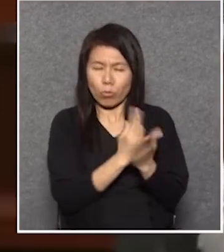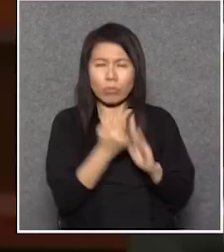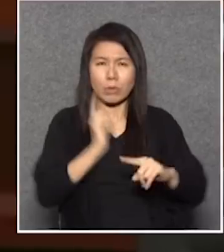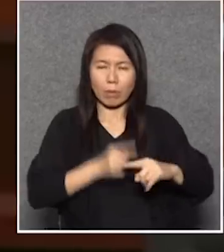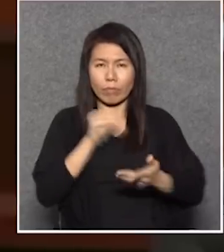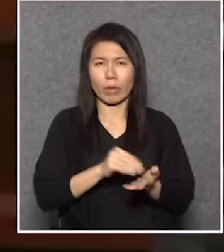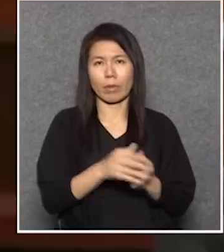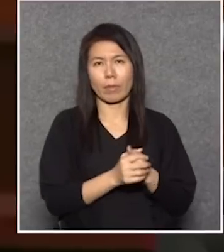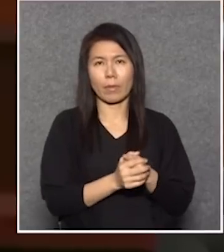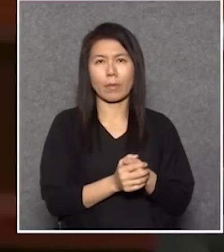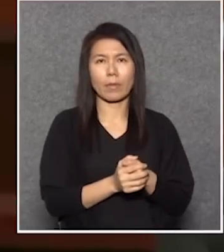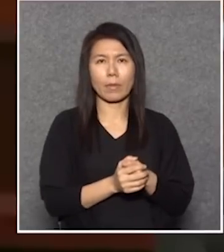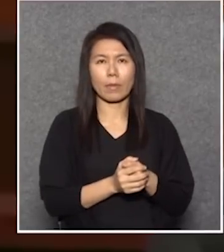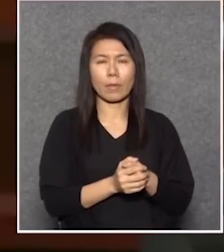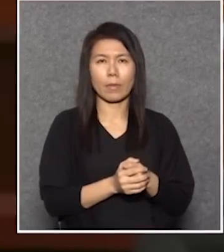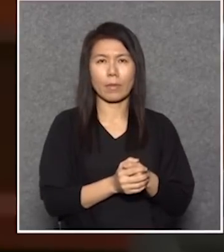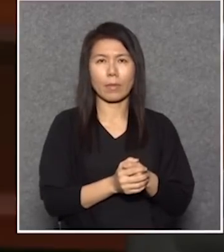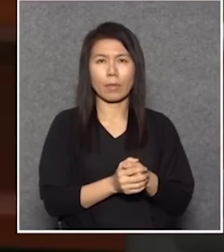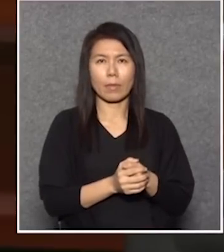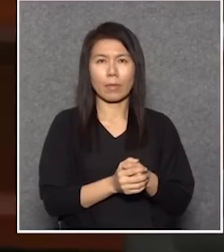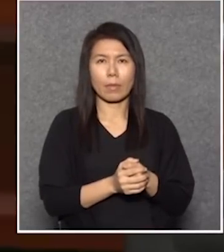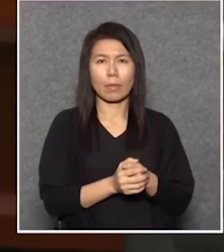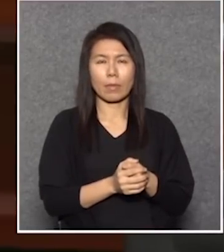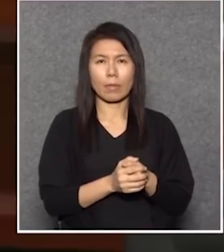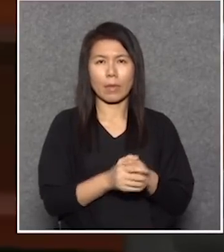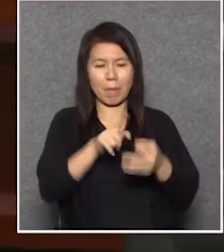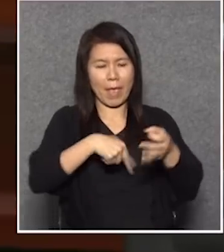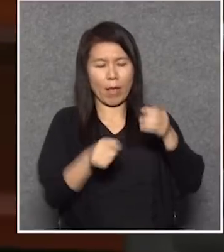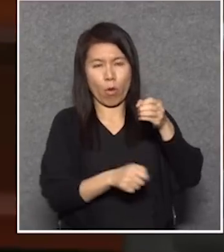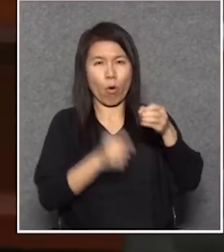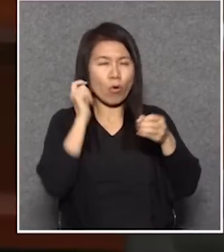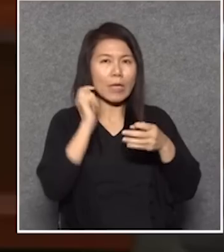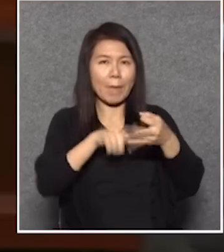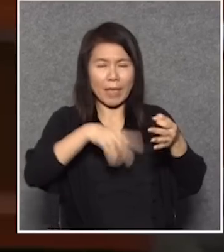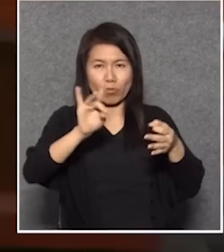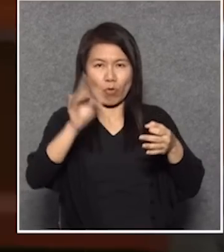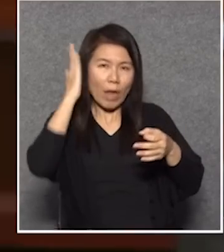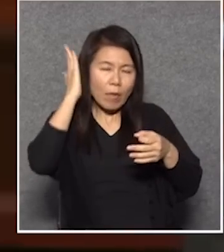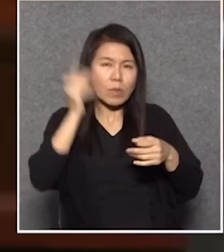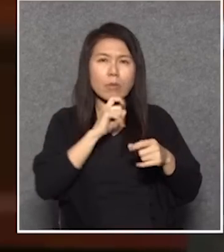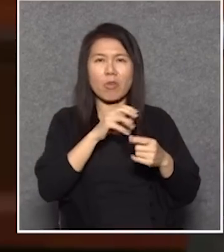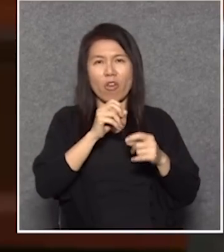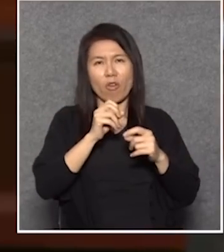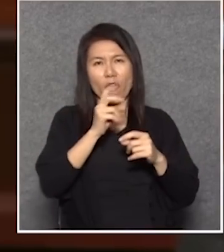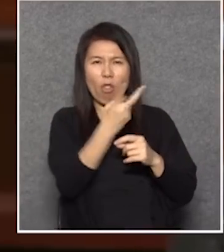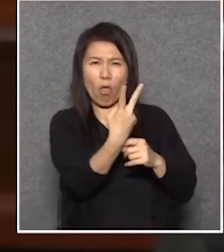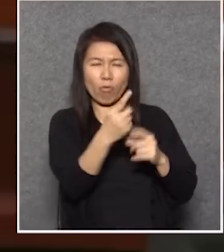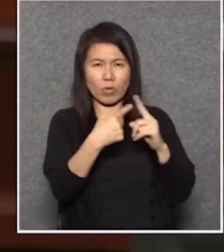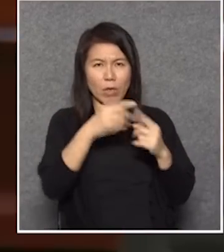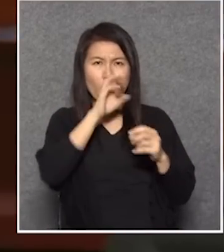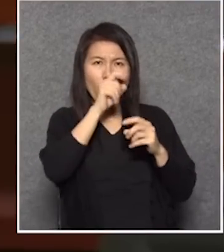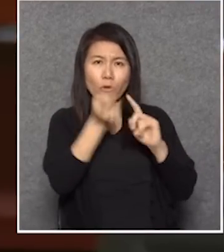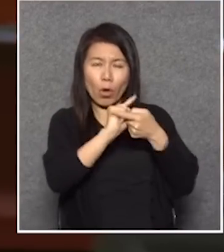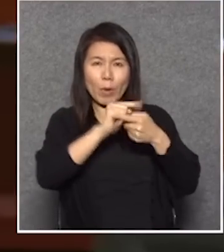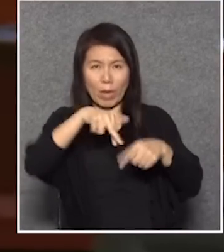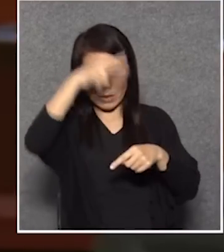咪？即係羅范椒芬、張志剛兩個人嘅言論係咪可以代表成個行政會議咧？係